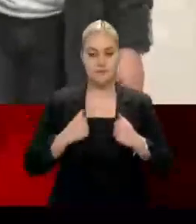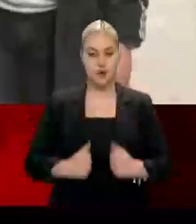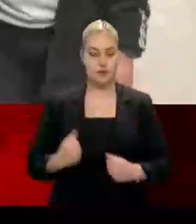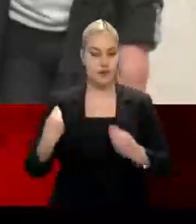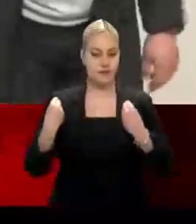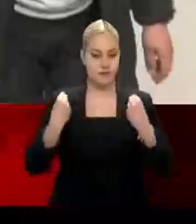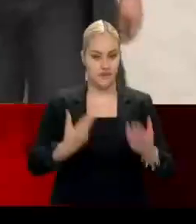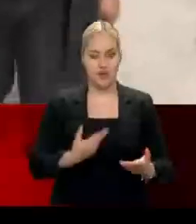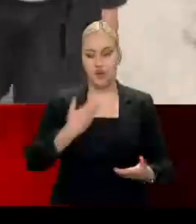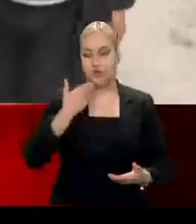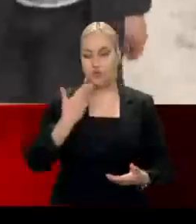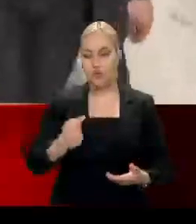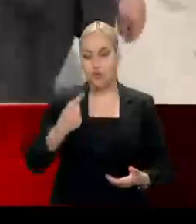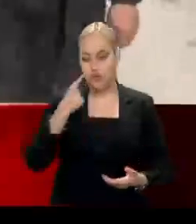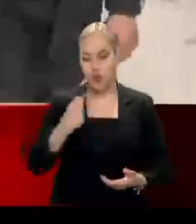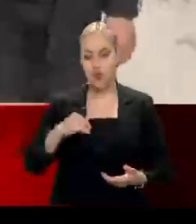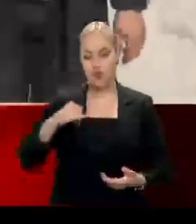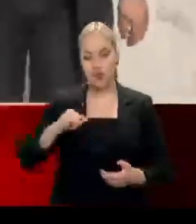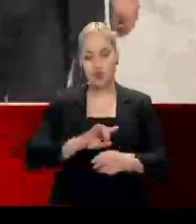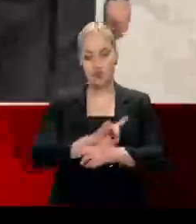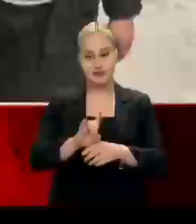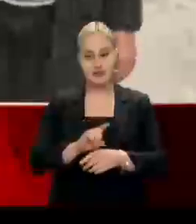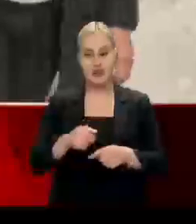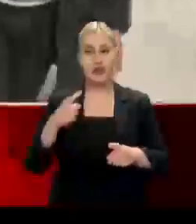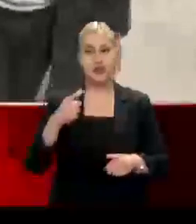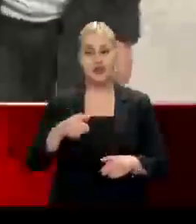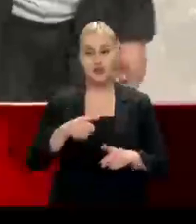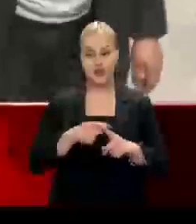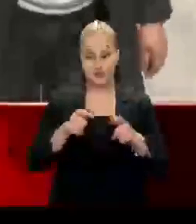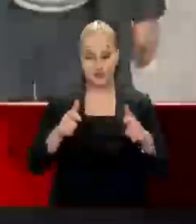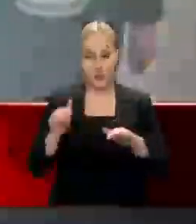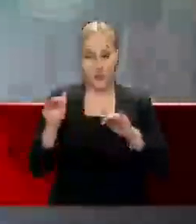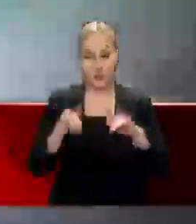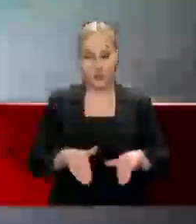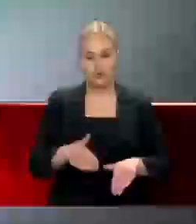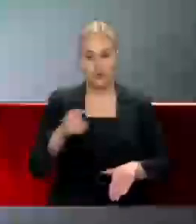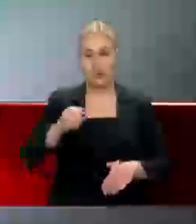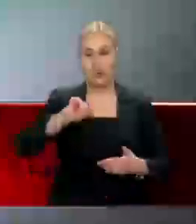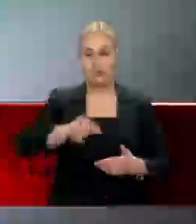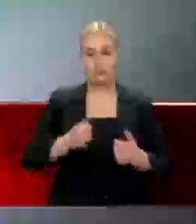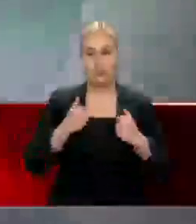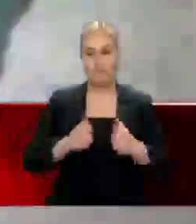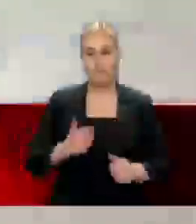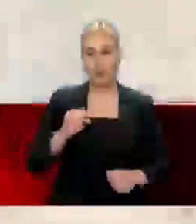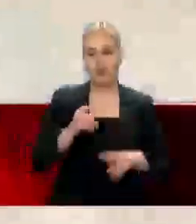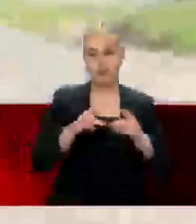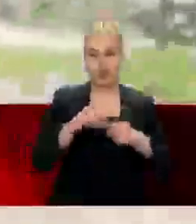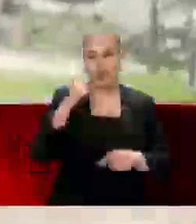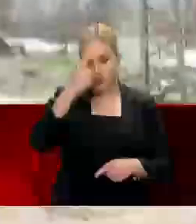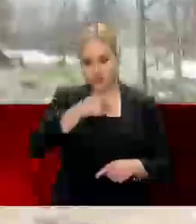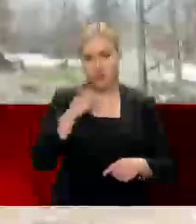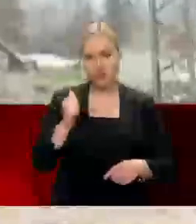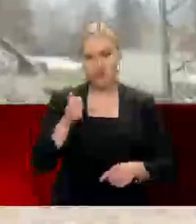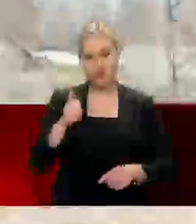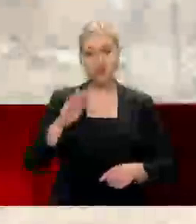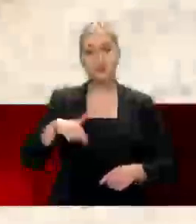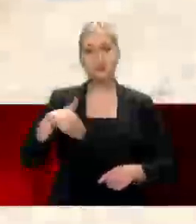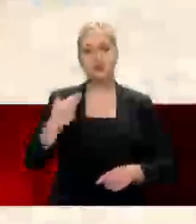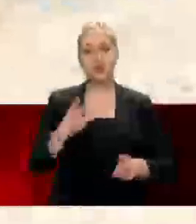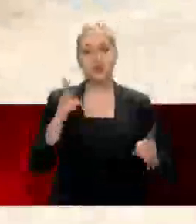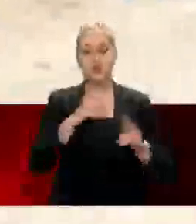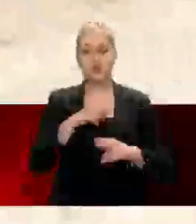gönderdi ve söylediğine göre de yakın zamanda pazarca buraya gelecek imzalı formayı alan Çınar'ın yüzü günler sonra